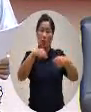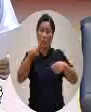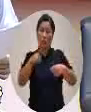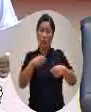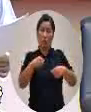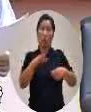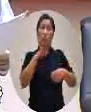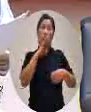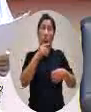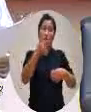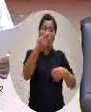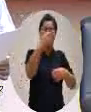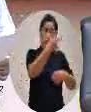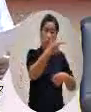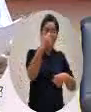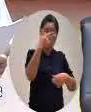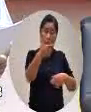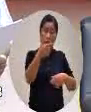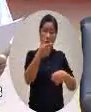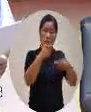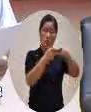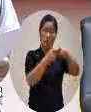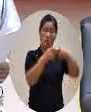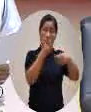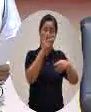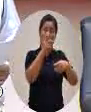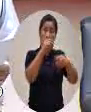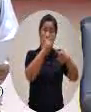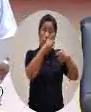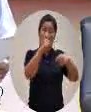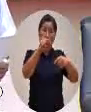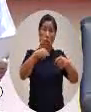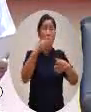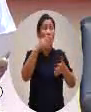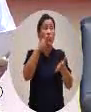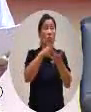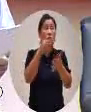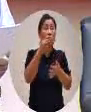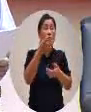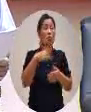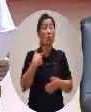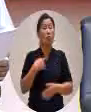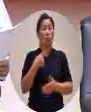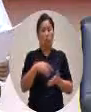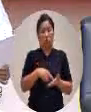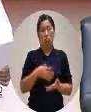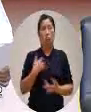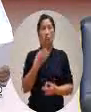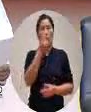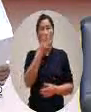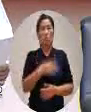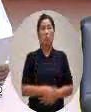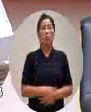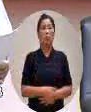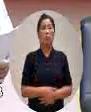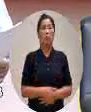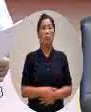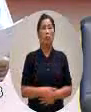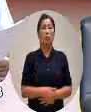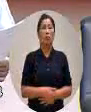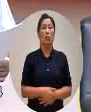66公頃你怎麼知道做多少這張金我現在手臂沒有資料你沒有資料